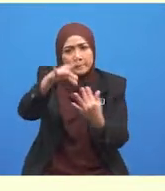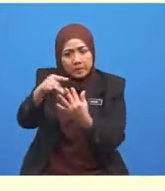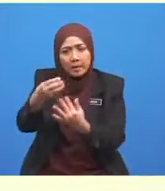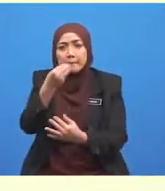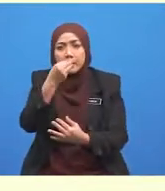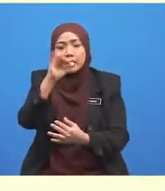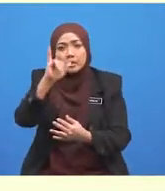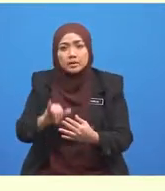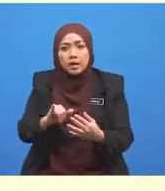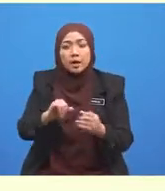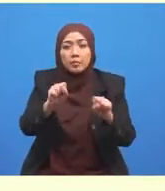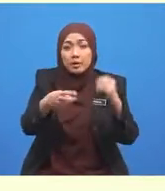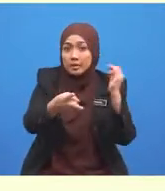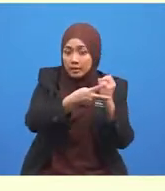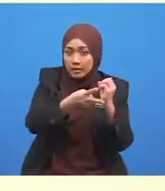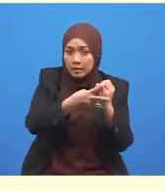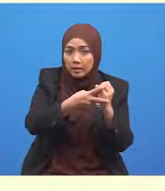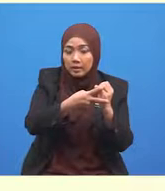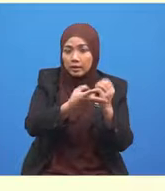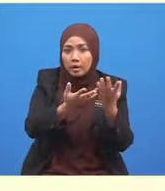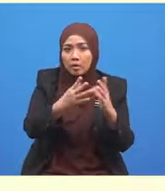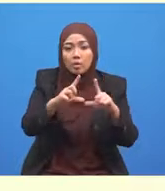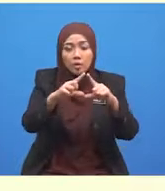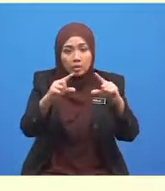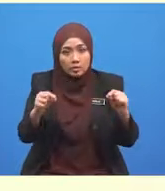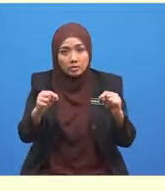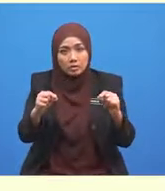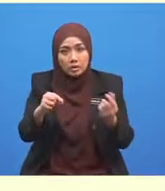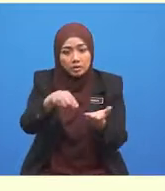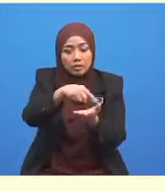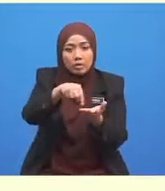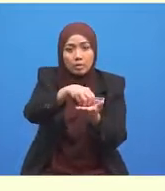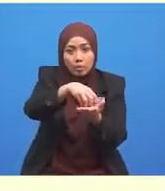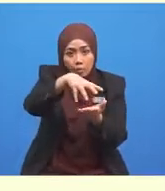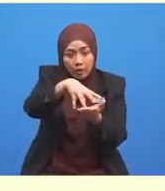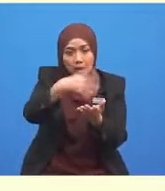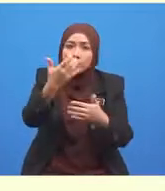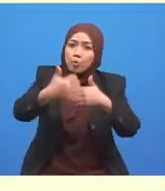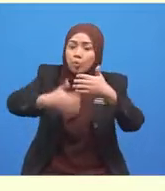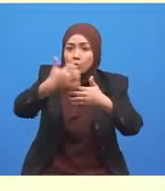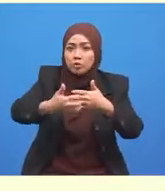lebih jimat di antara nasi lemak, donat dan juga roti.